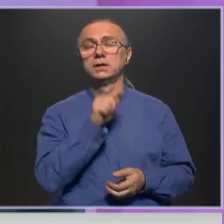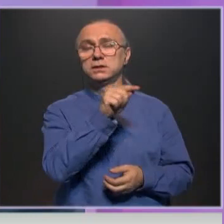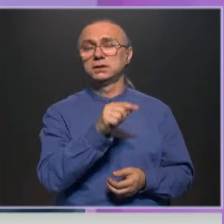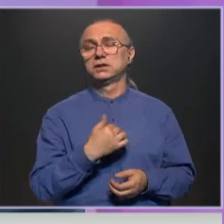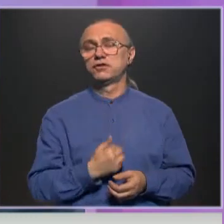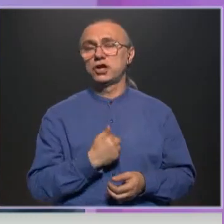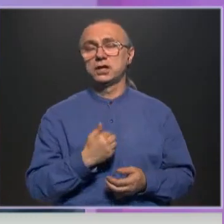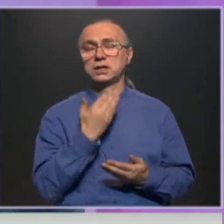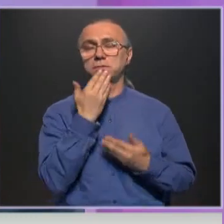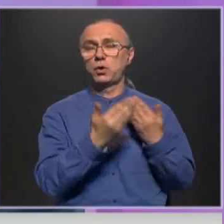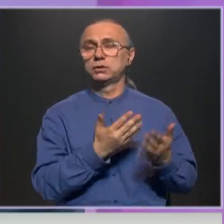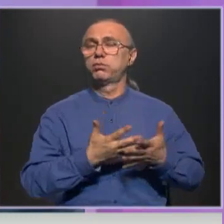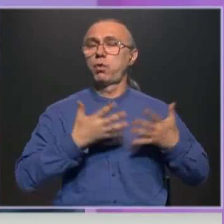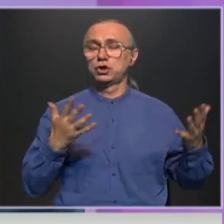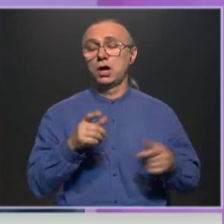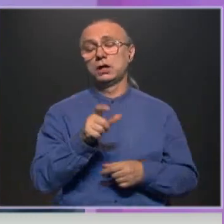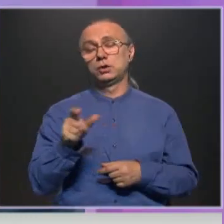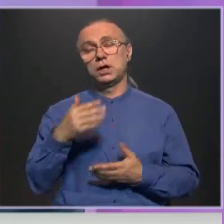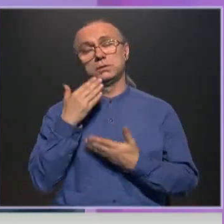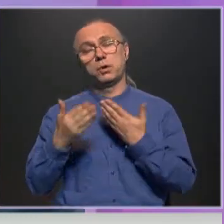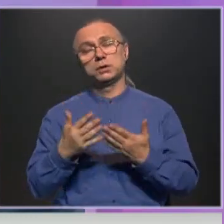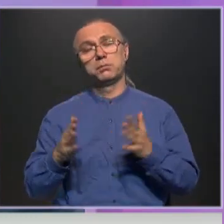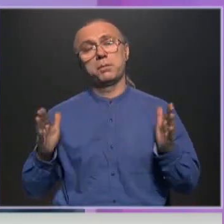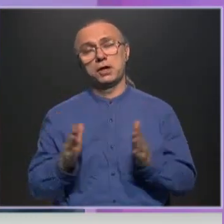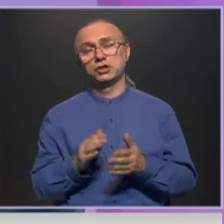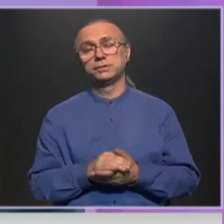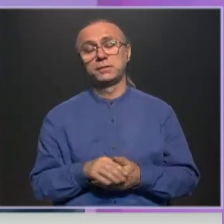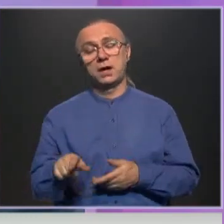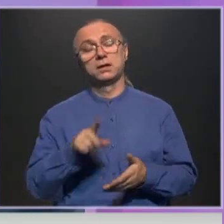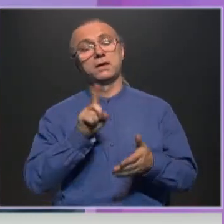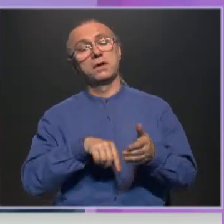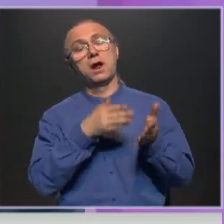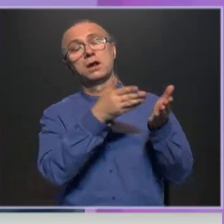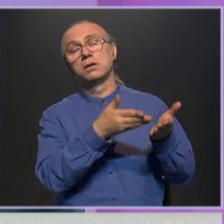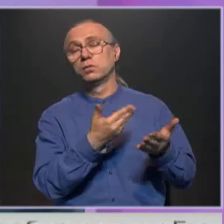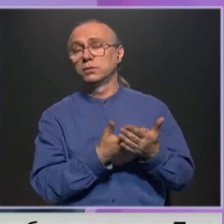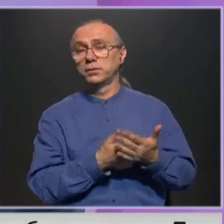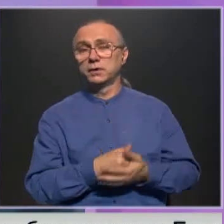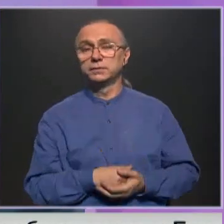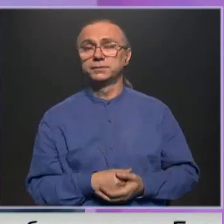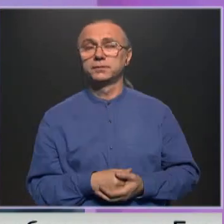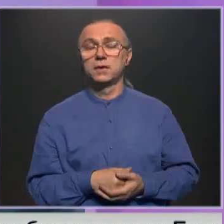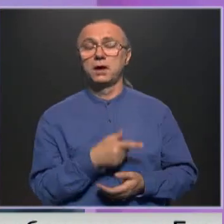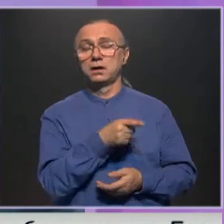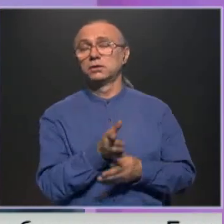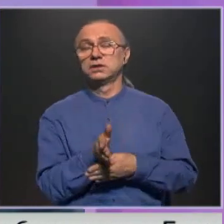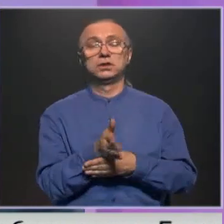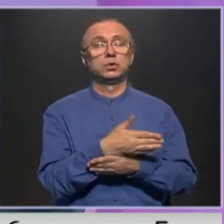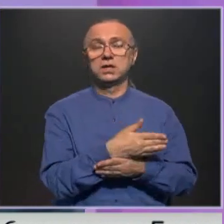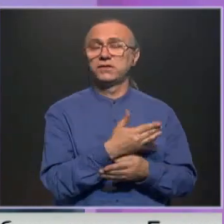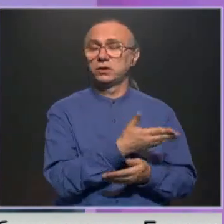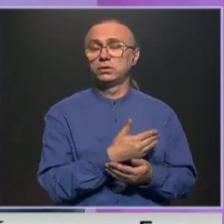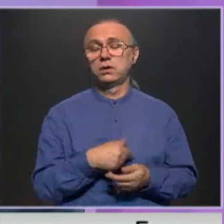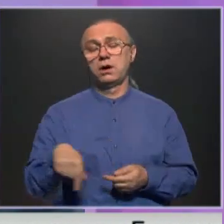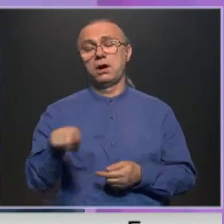батюшки больше, а с людей спрос, конечно, поменьше, потому что они доверяют, раз их батюшка вел к спасению. Ну, значит, раз он сюда свернул, ну, мы люди